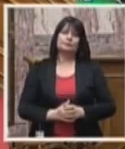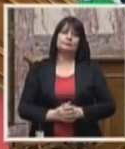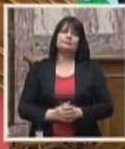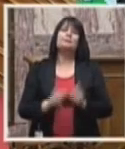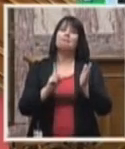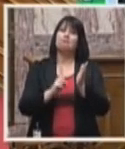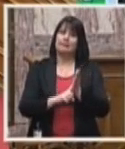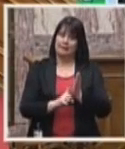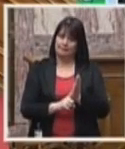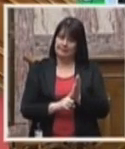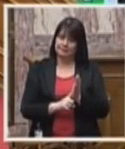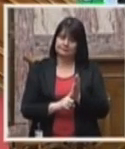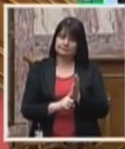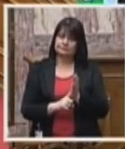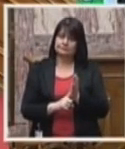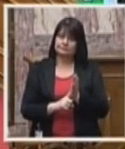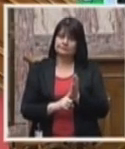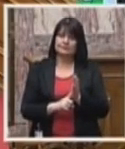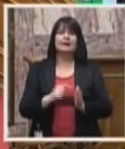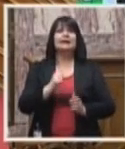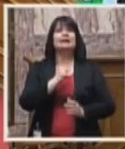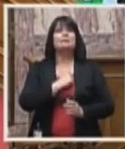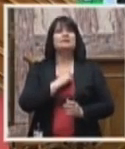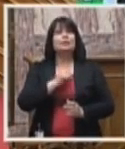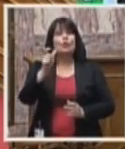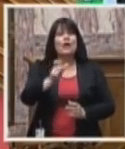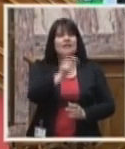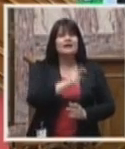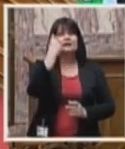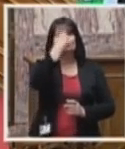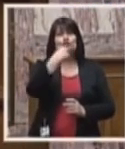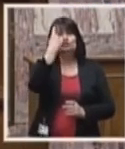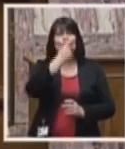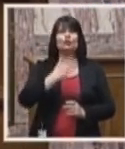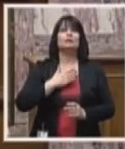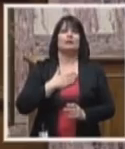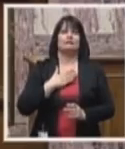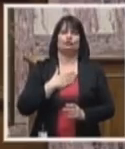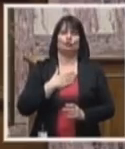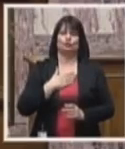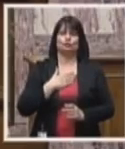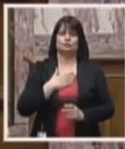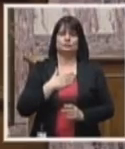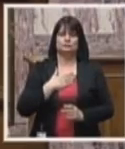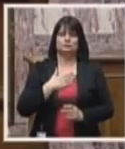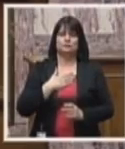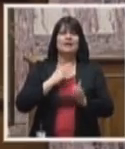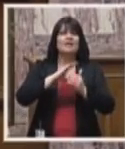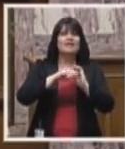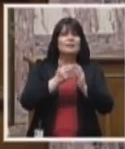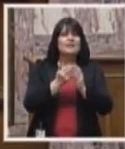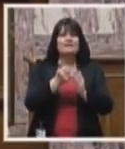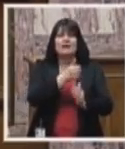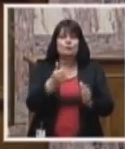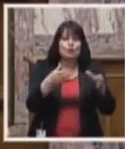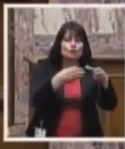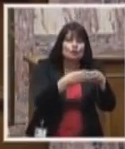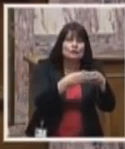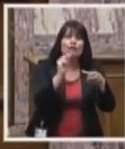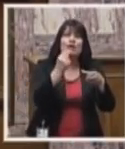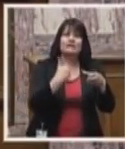πρέπει να πιστέψουμε στους εαυτούς μας. Δεν εννοώ την κυβέρνηση, την κοινωνική πλειοψηφία, αλλά την Ελλάδα, κύριε